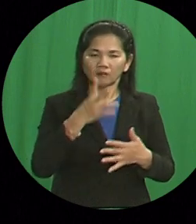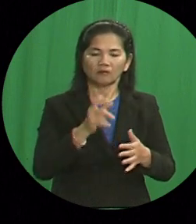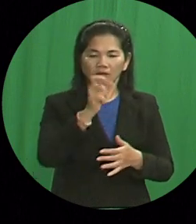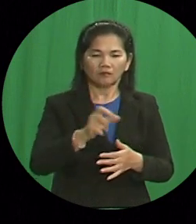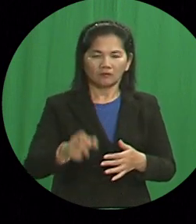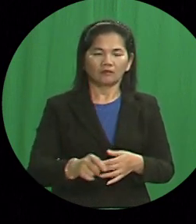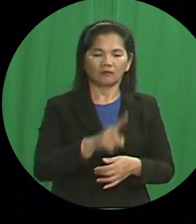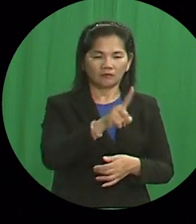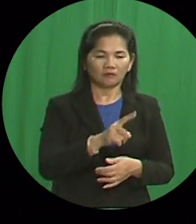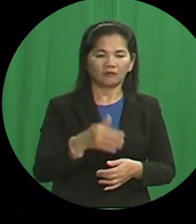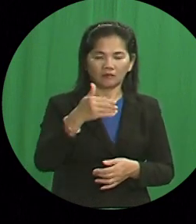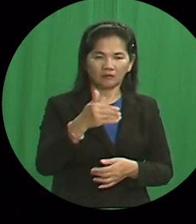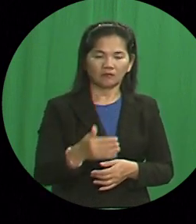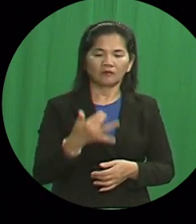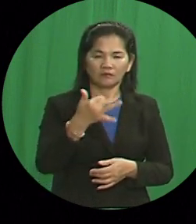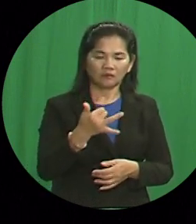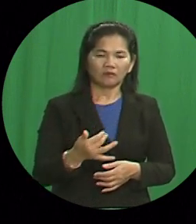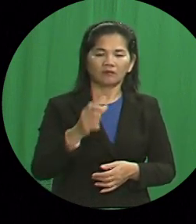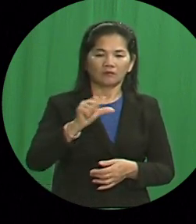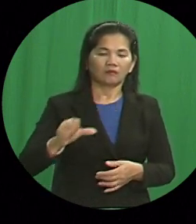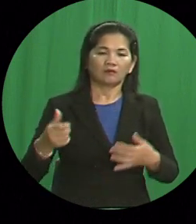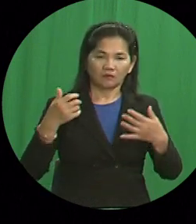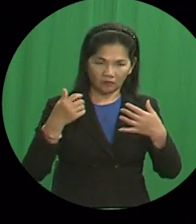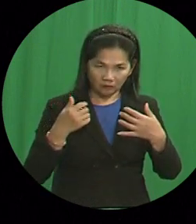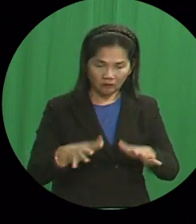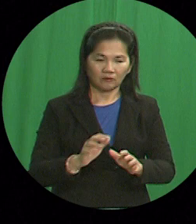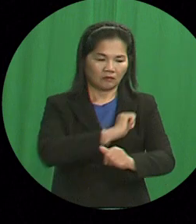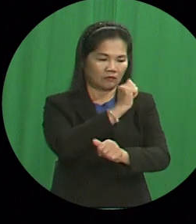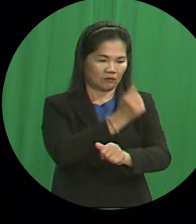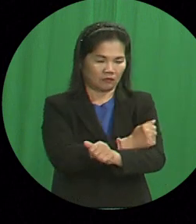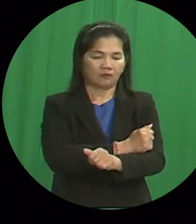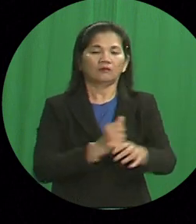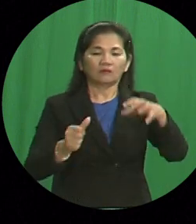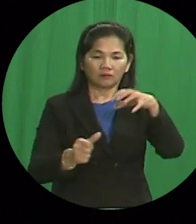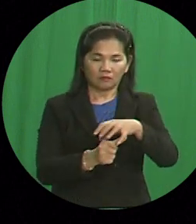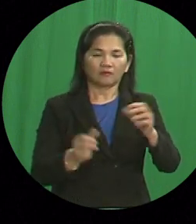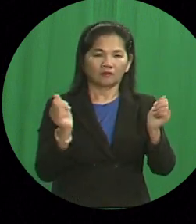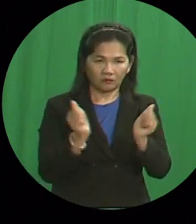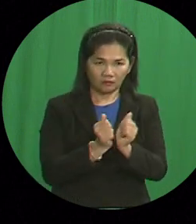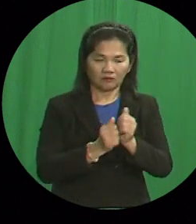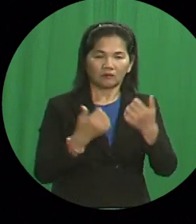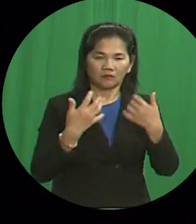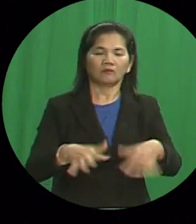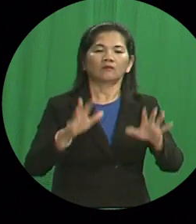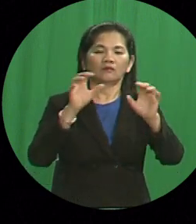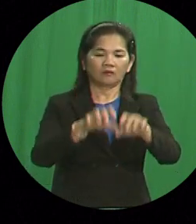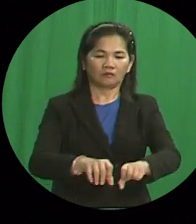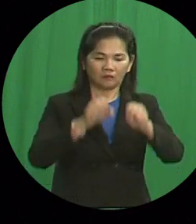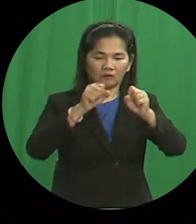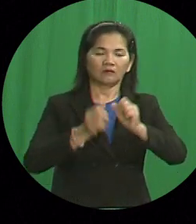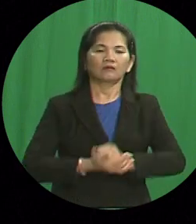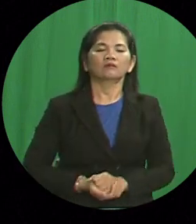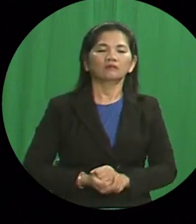ប្រមាណ 19,700 នាក់ផ្សេងទៀតត្រូវបានអាជ្ញាធរចាប់ឃុំឃាំងចំពីដែលមានការបង្ក្រាបយ៉ាងហឹ